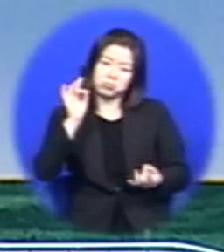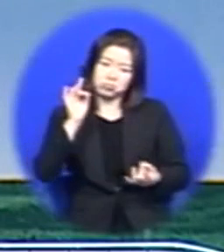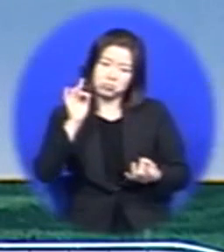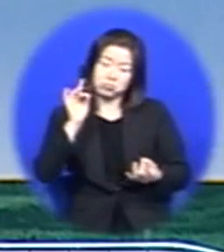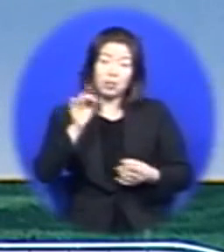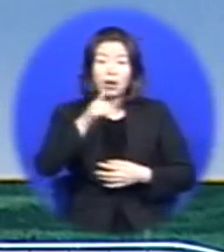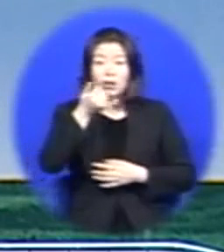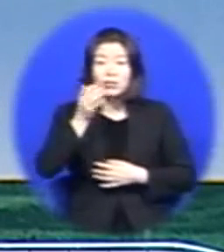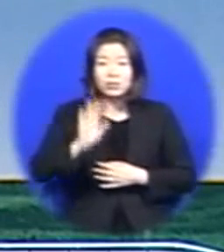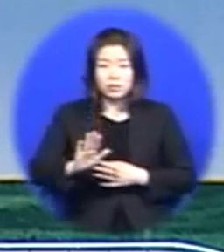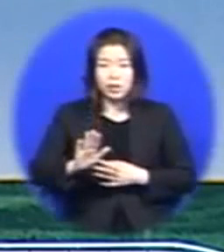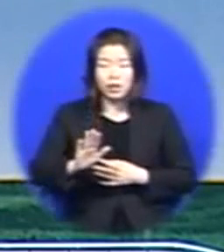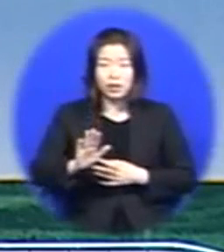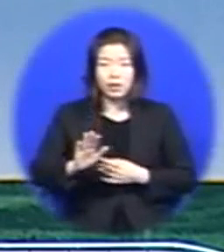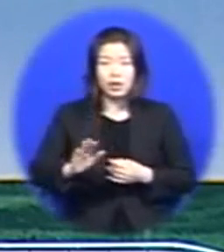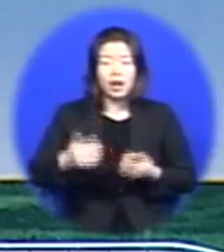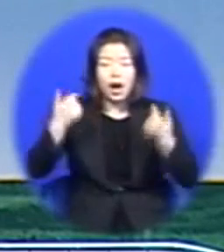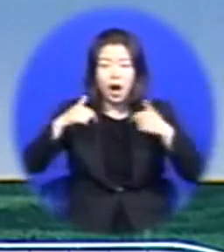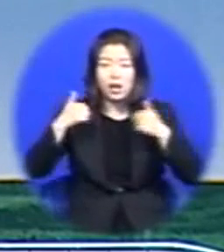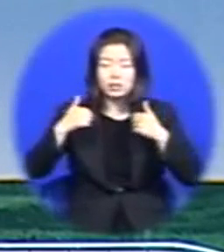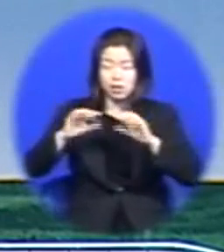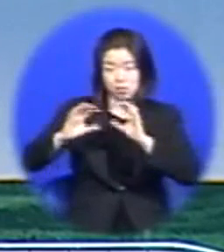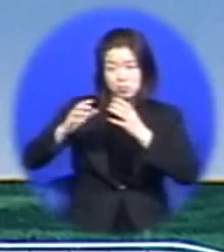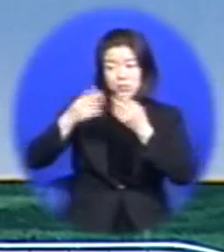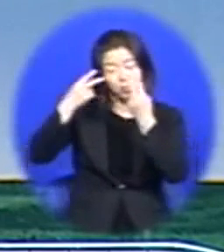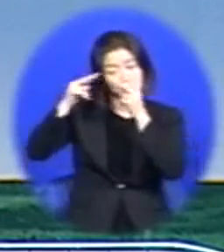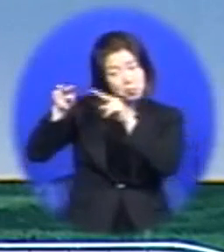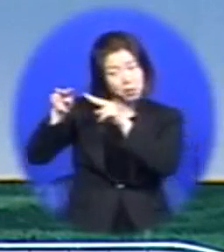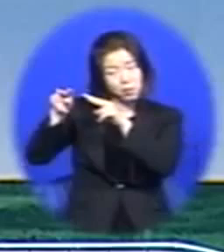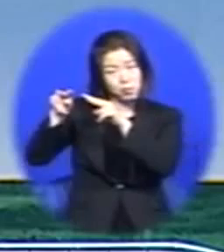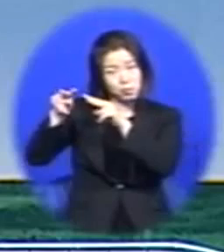있는데 늘 세상만 바라보고